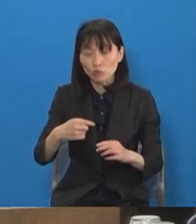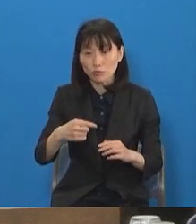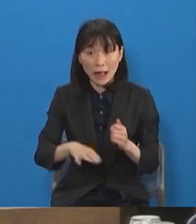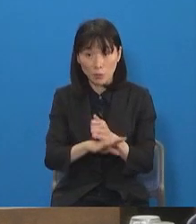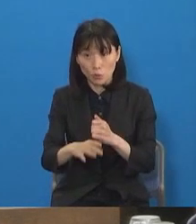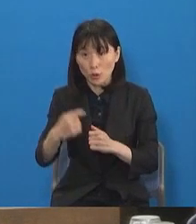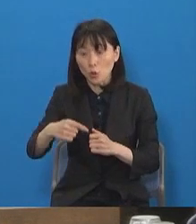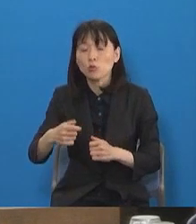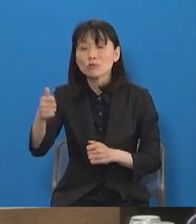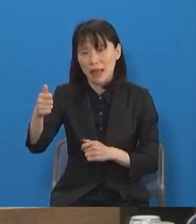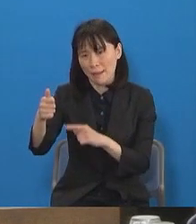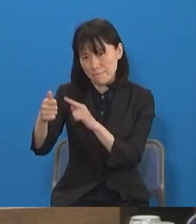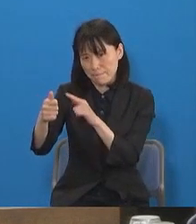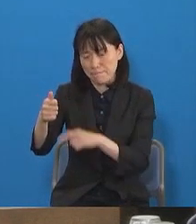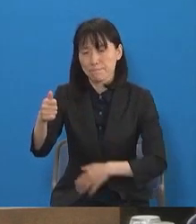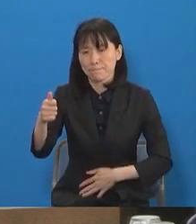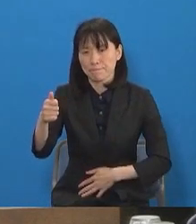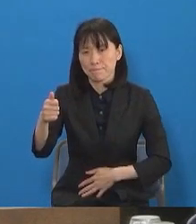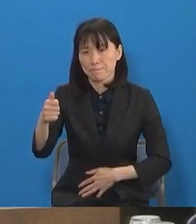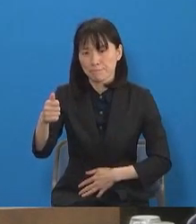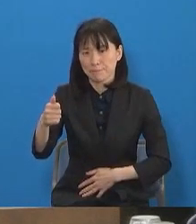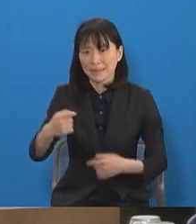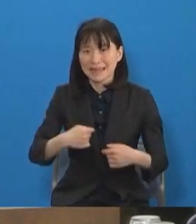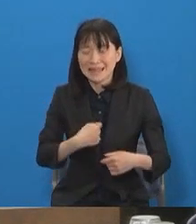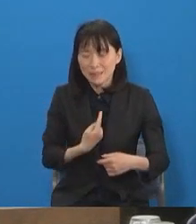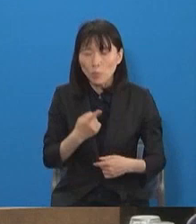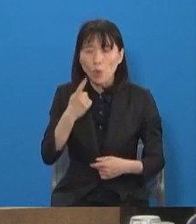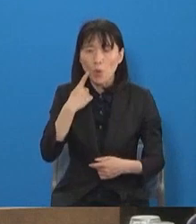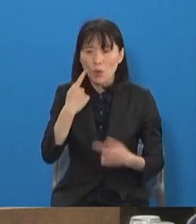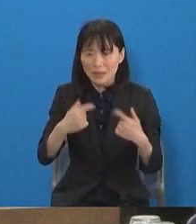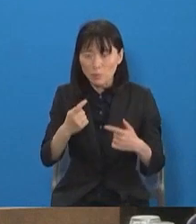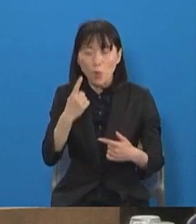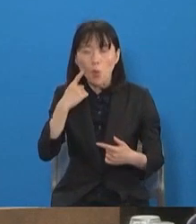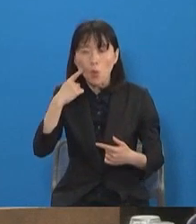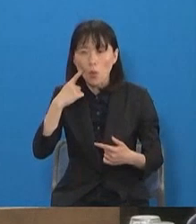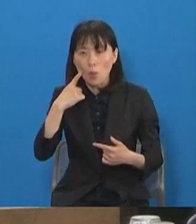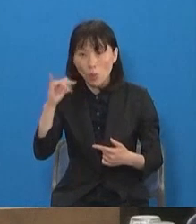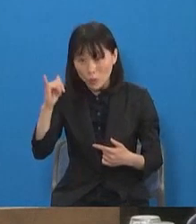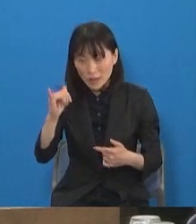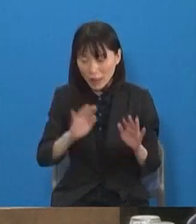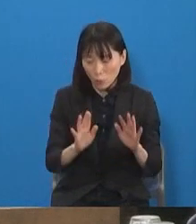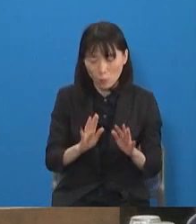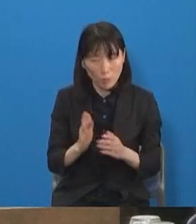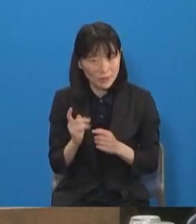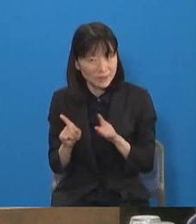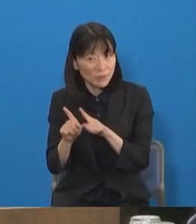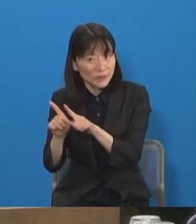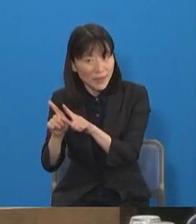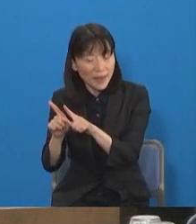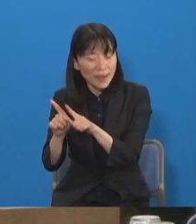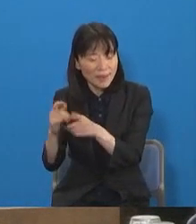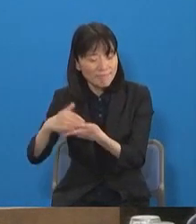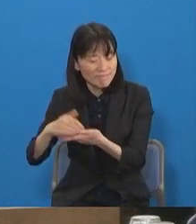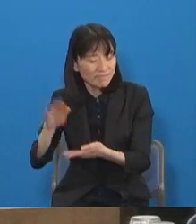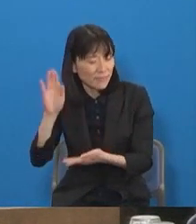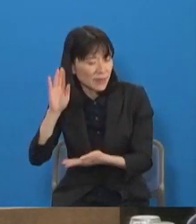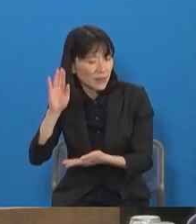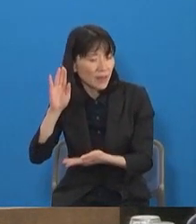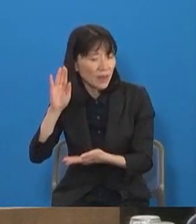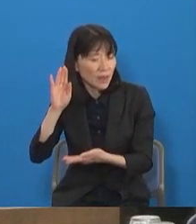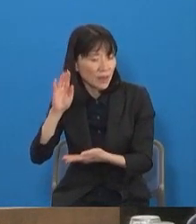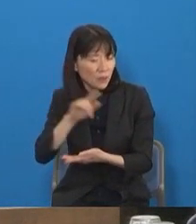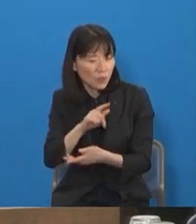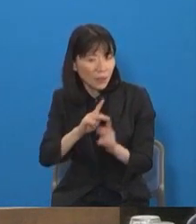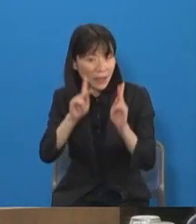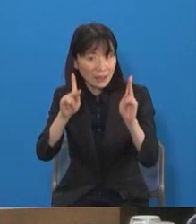であると考え、常に保護者や子どもに寄り添い、耳を傾け、話を聞く中で課題